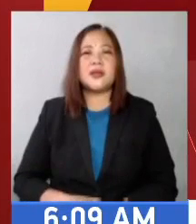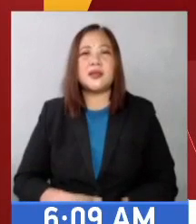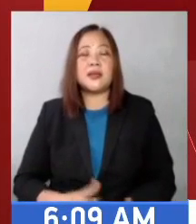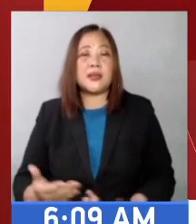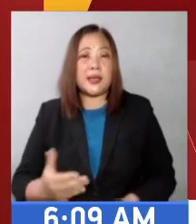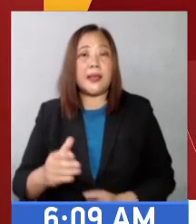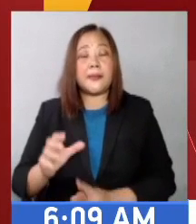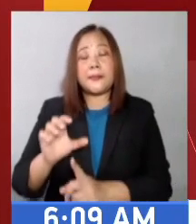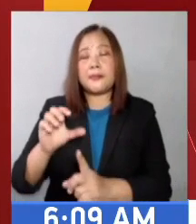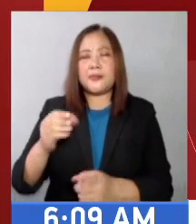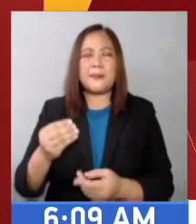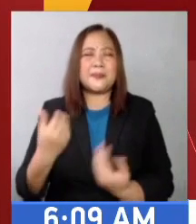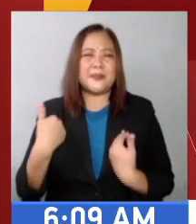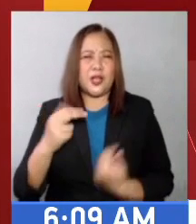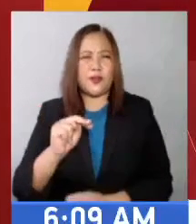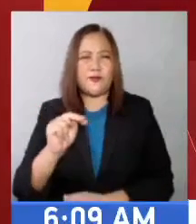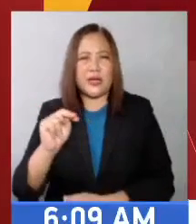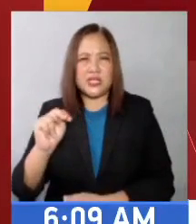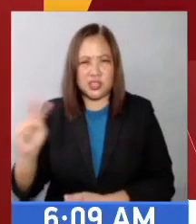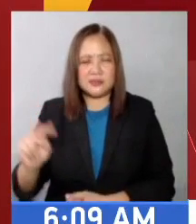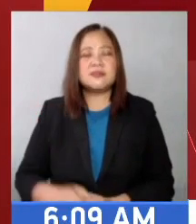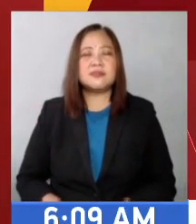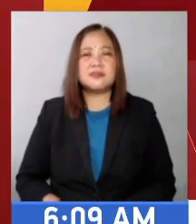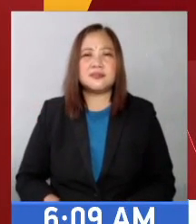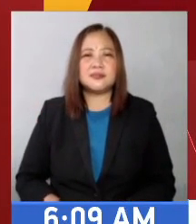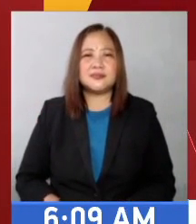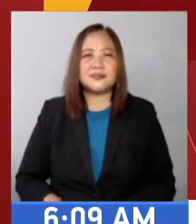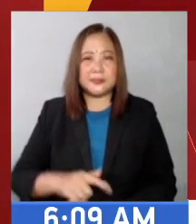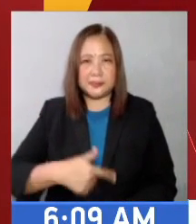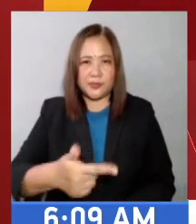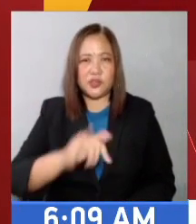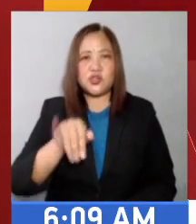Beo ng balita si James Agustin.